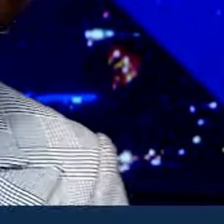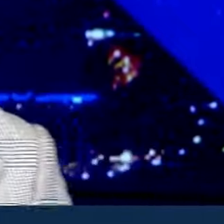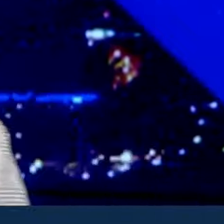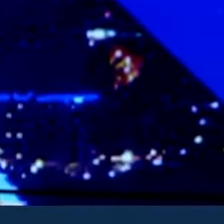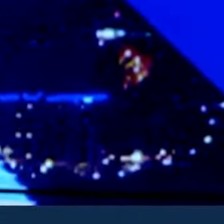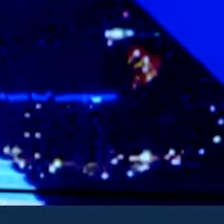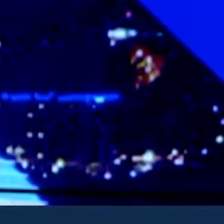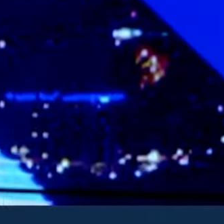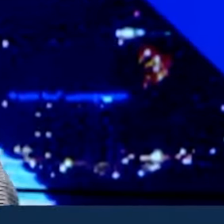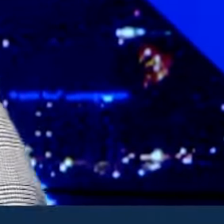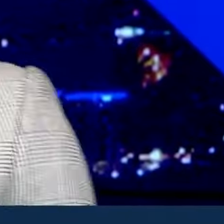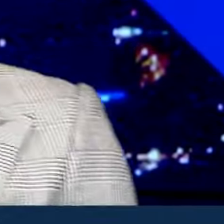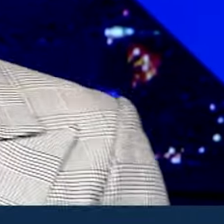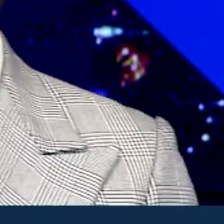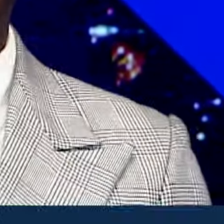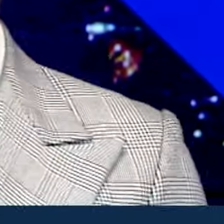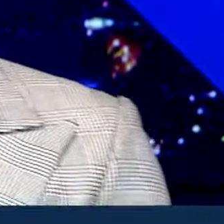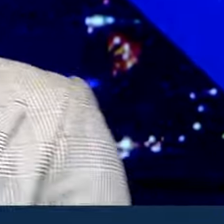yo yo yo.